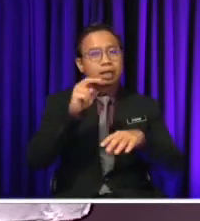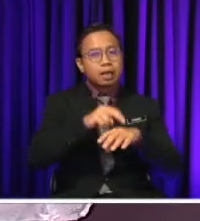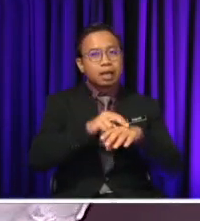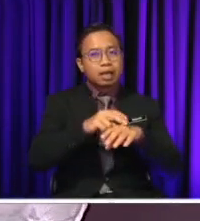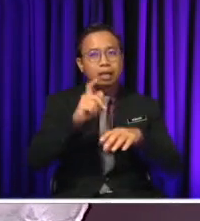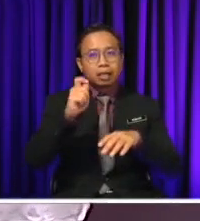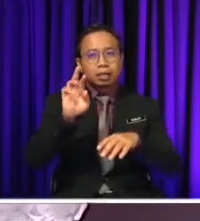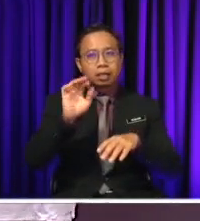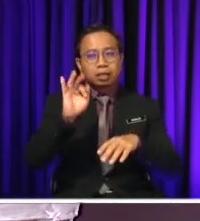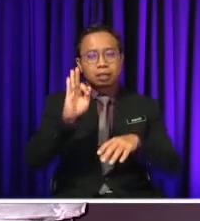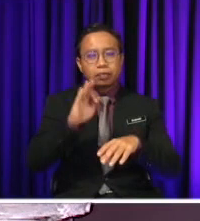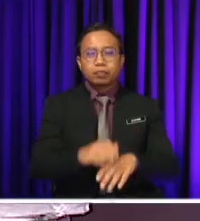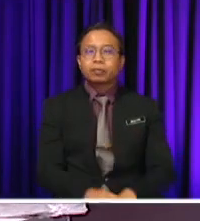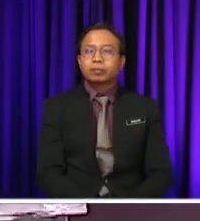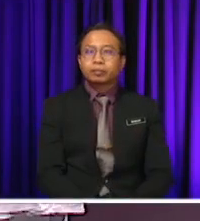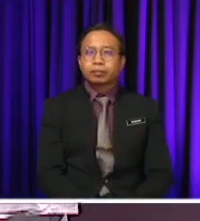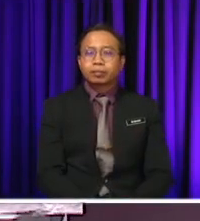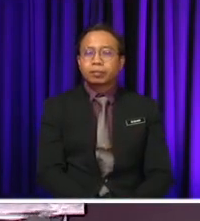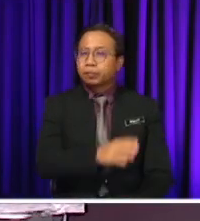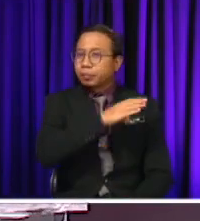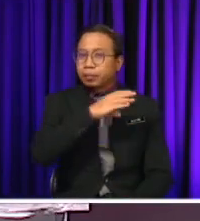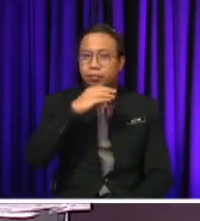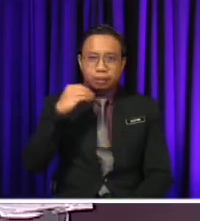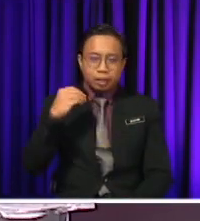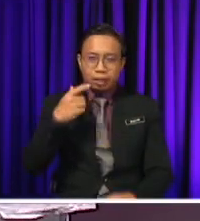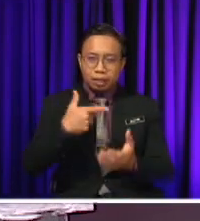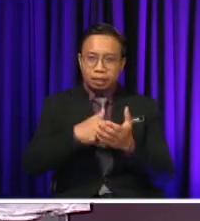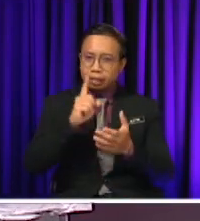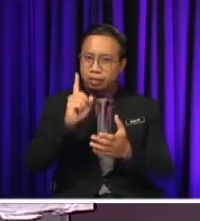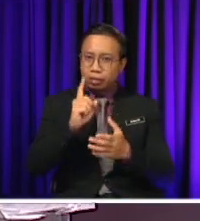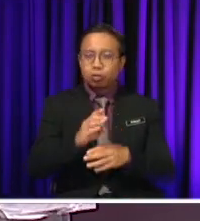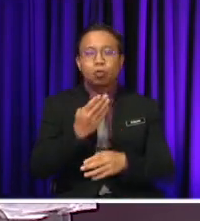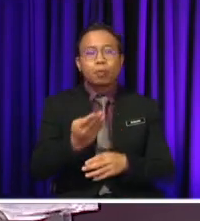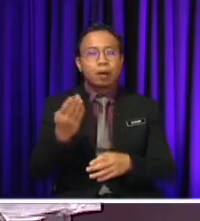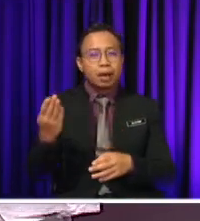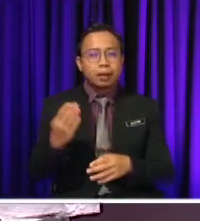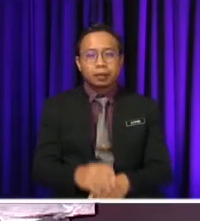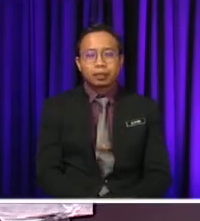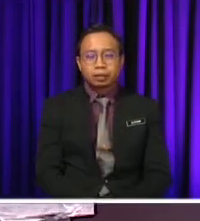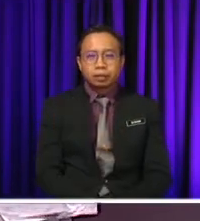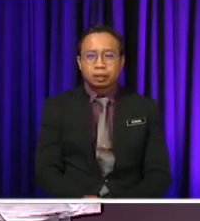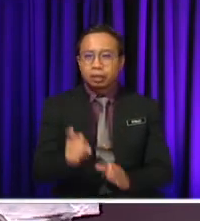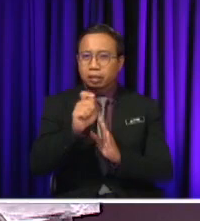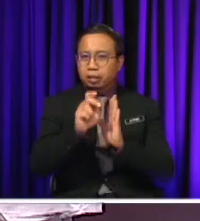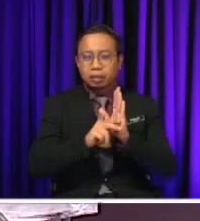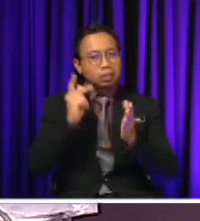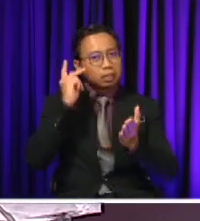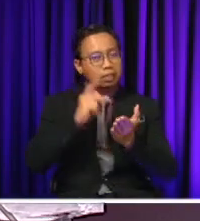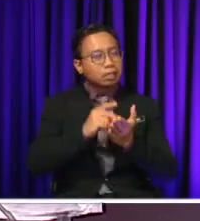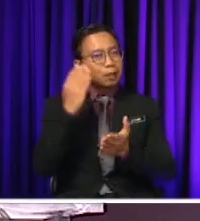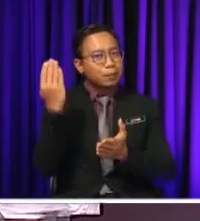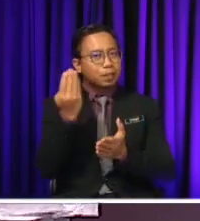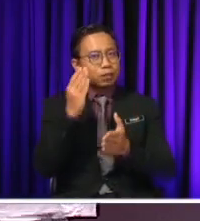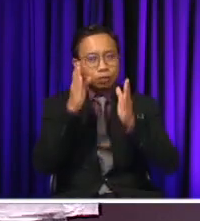bambu jadikan Prabu bambu dan lagi satu bahan atau nanti yang yang terkenal yang biasa sangat orang